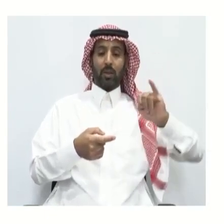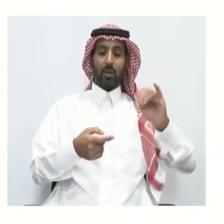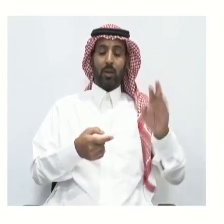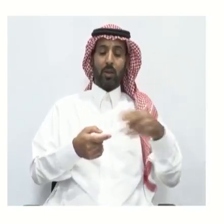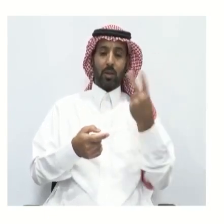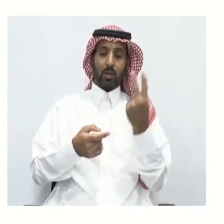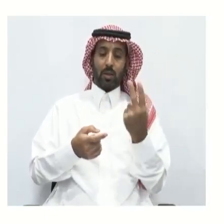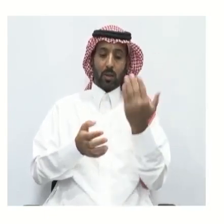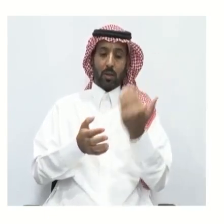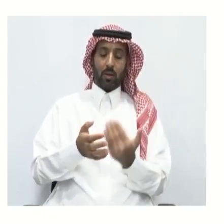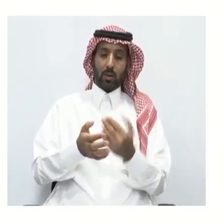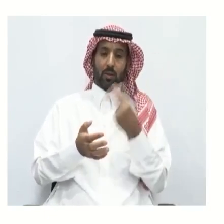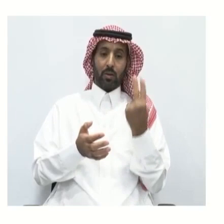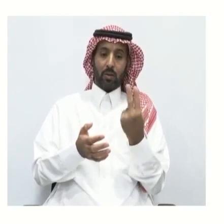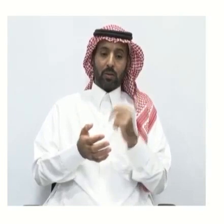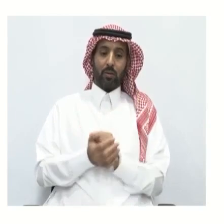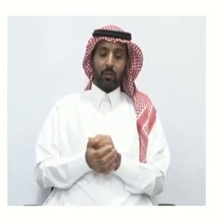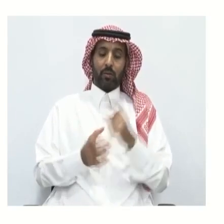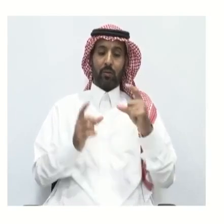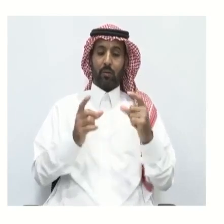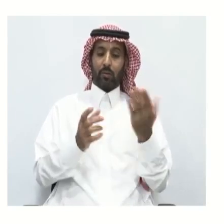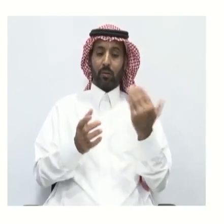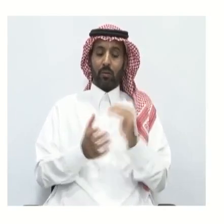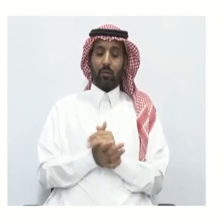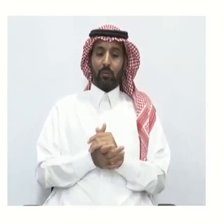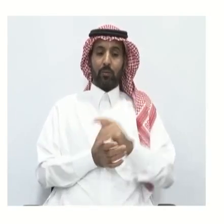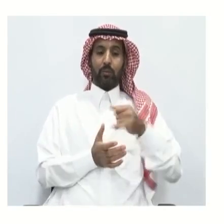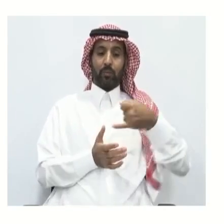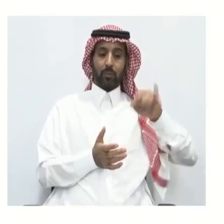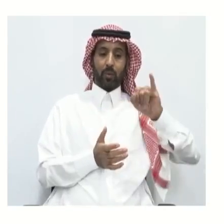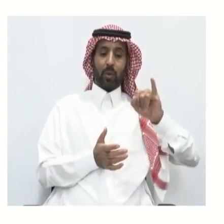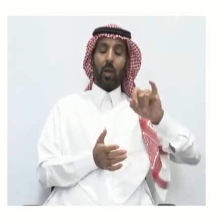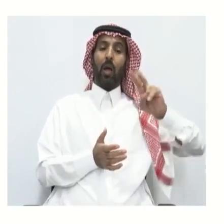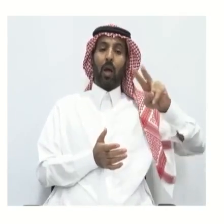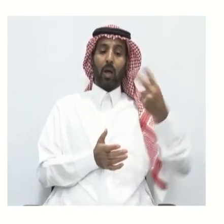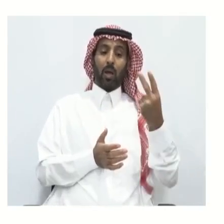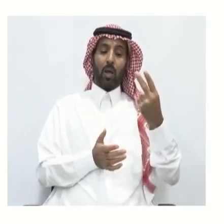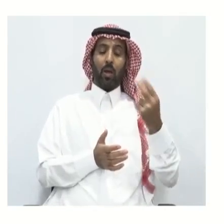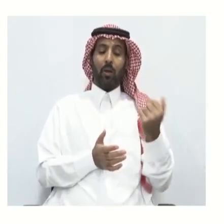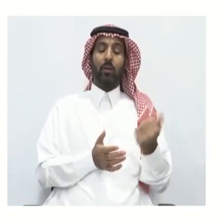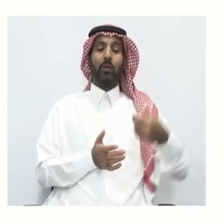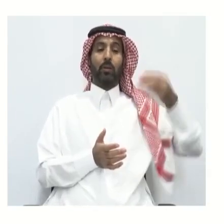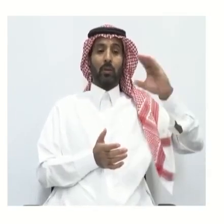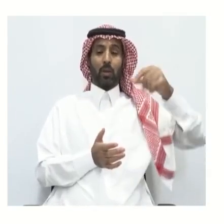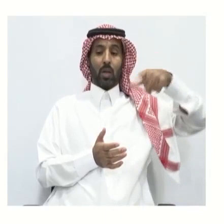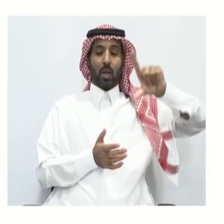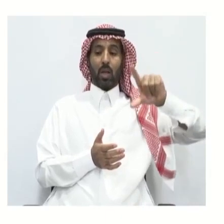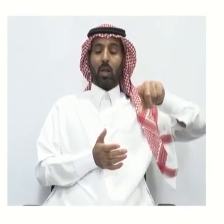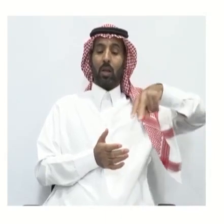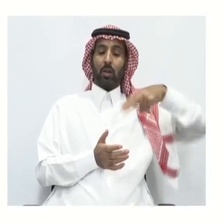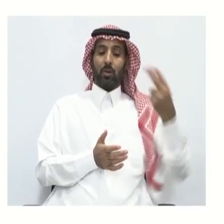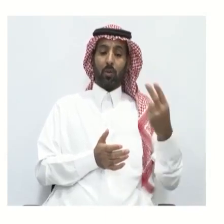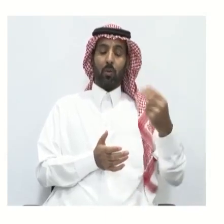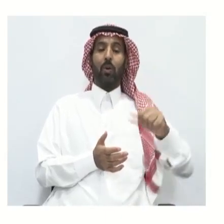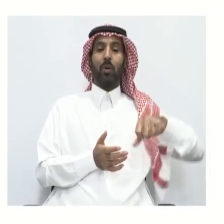ذرات تكتب على شكل ثنائي ذكرناها في الحصص الماضيه مثل اي تو سي ال 2 اتش 2